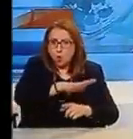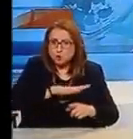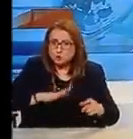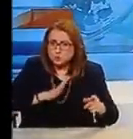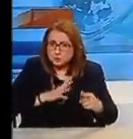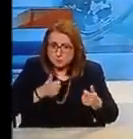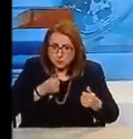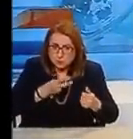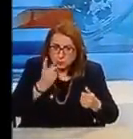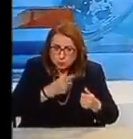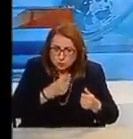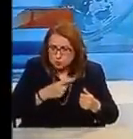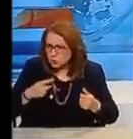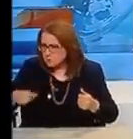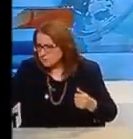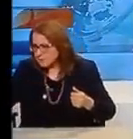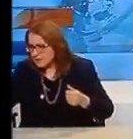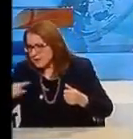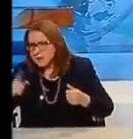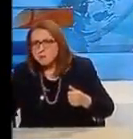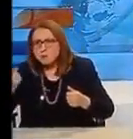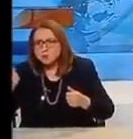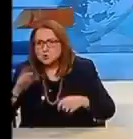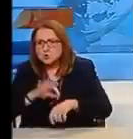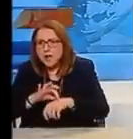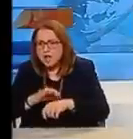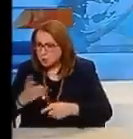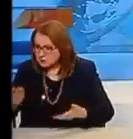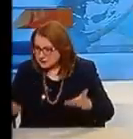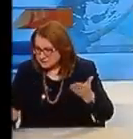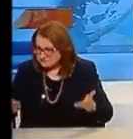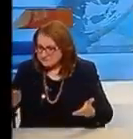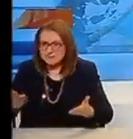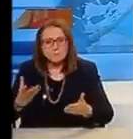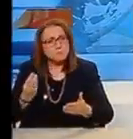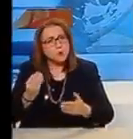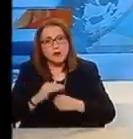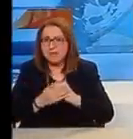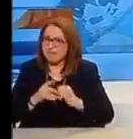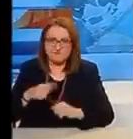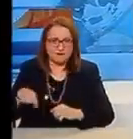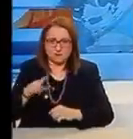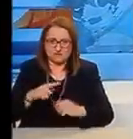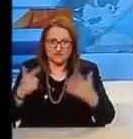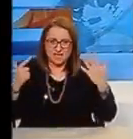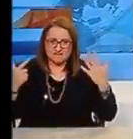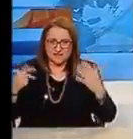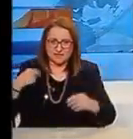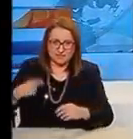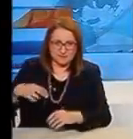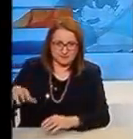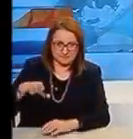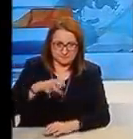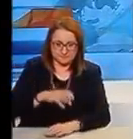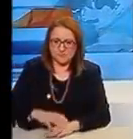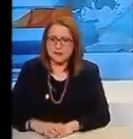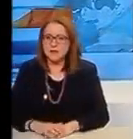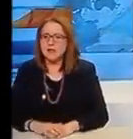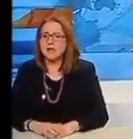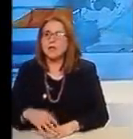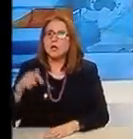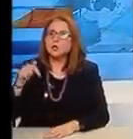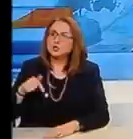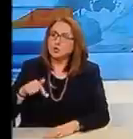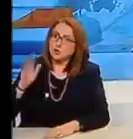Δήμου. Κλείνοντας αυτή την τελευταία ενημέρωσή μου αυτής της πρώτης φάσης, θα ήθελα να ευχαριστήσω όλους εκείνους που έξω από το